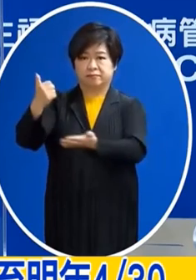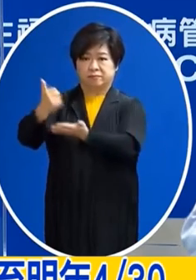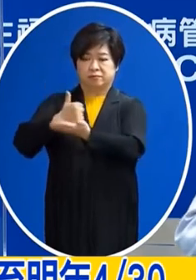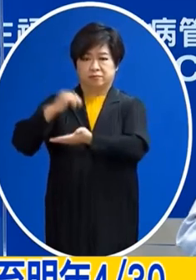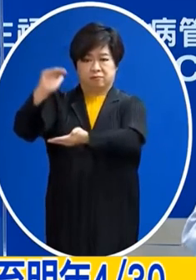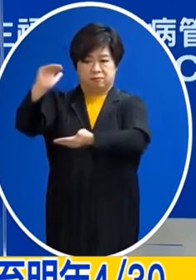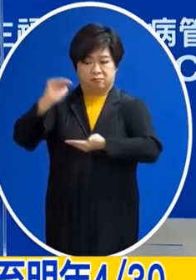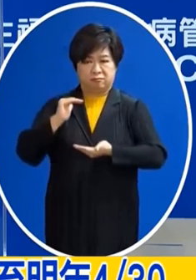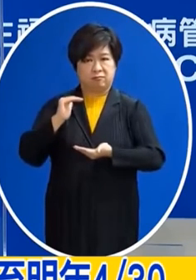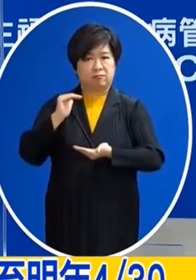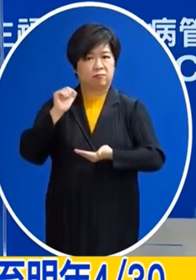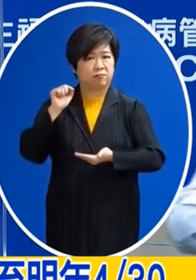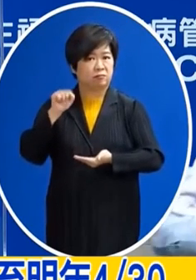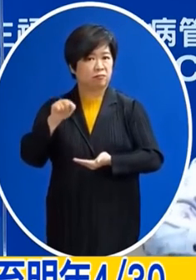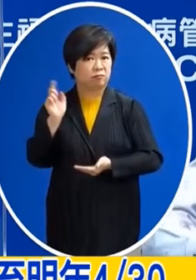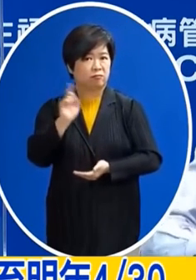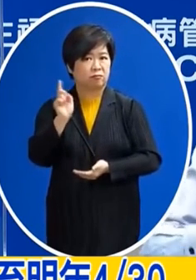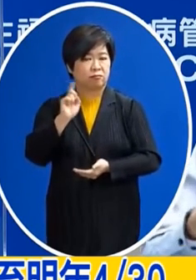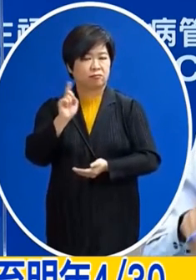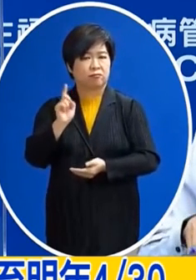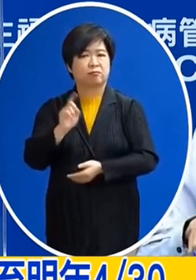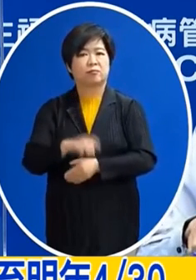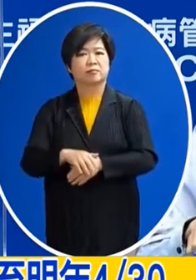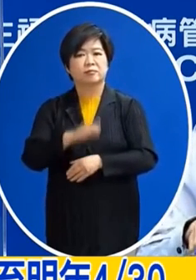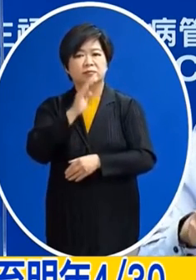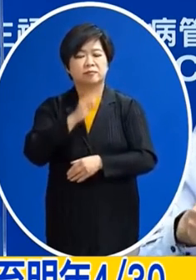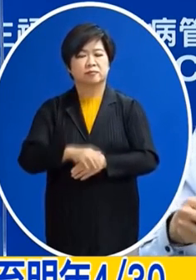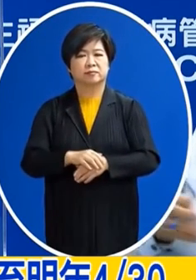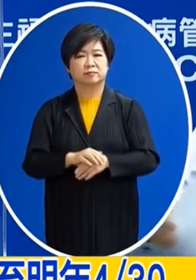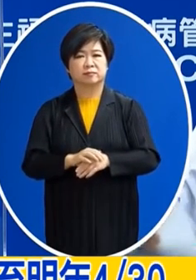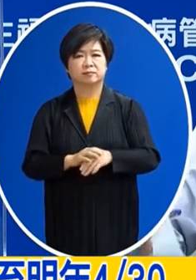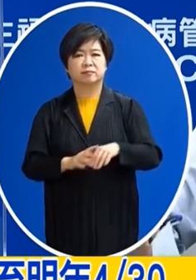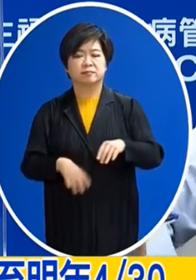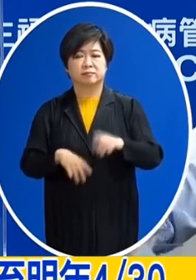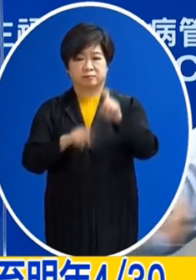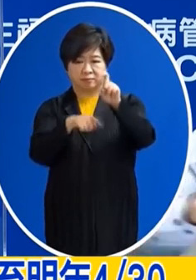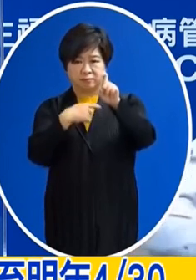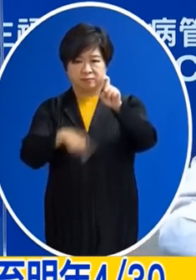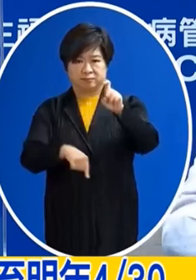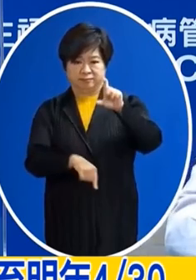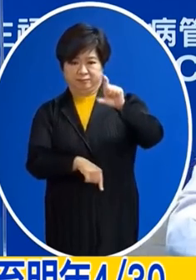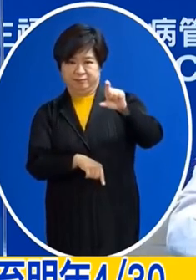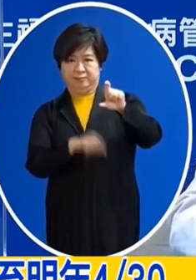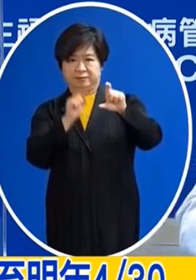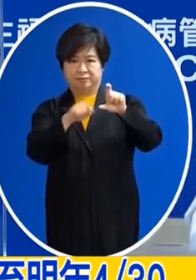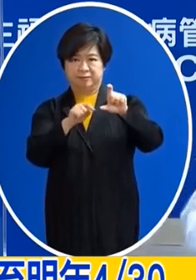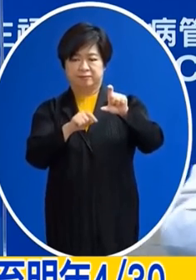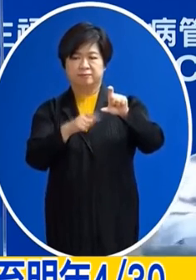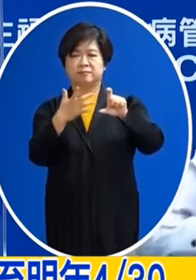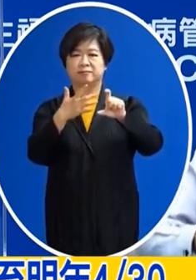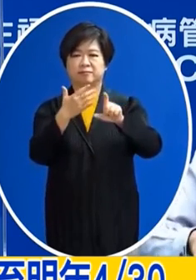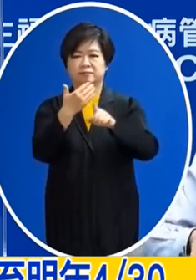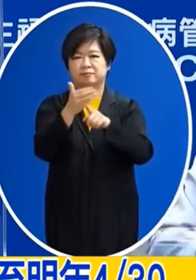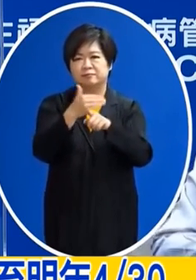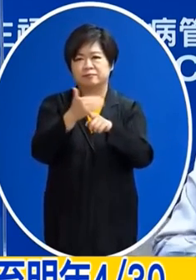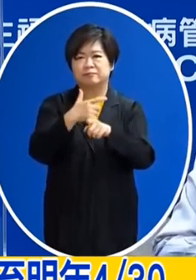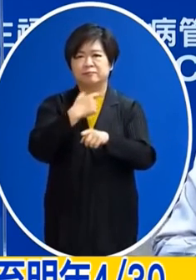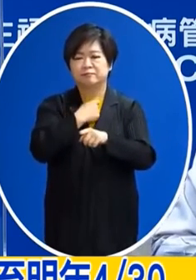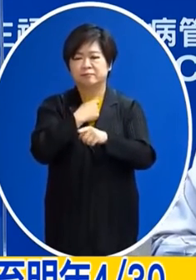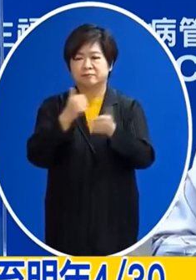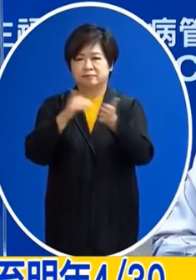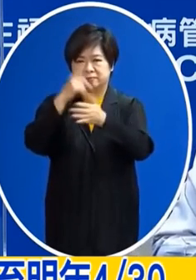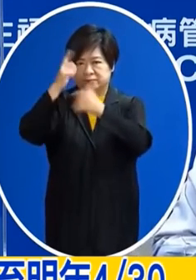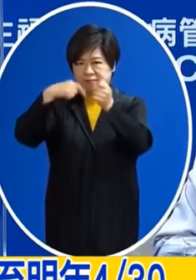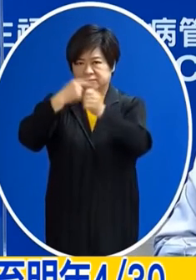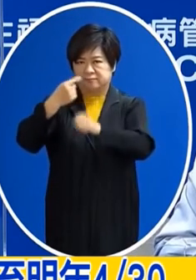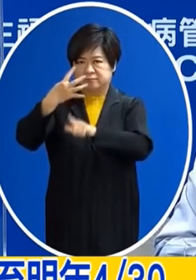疫苗是属于多剂型包装每瓶10人份。那这批的效期是到